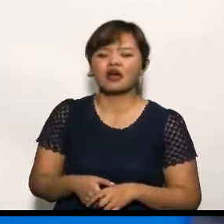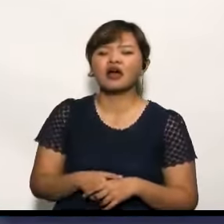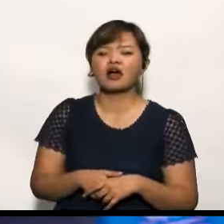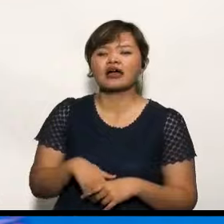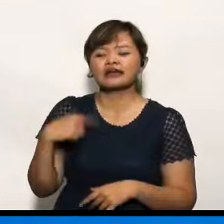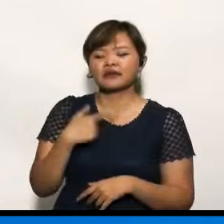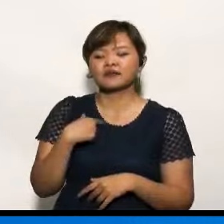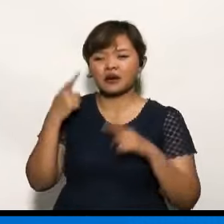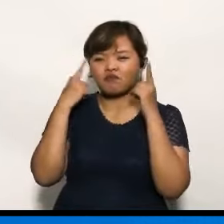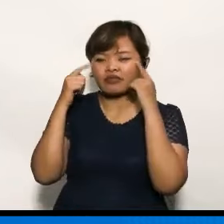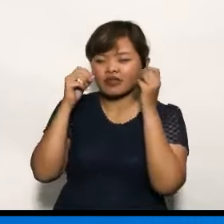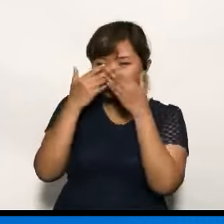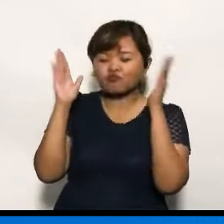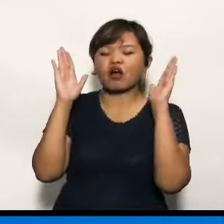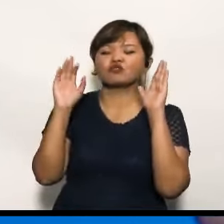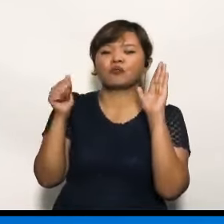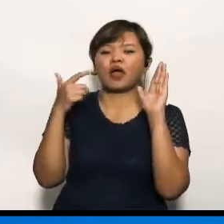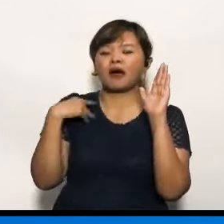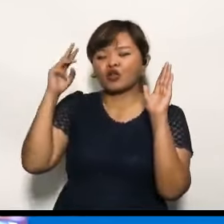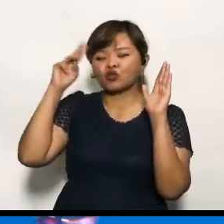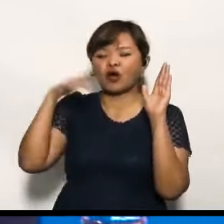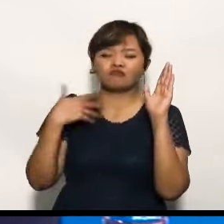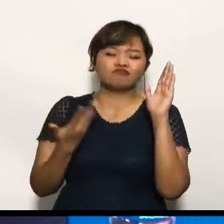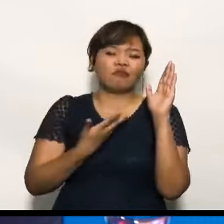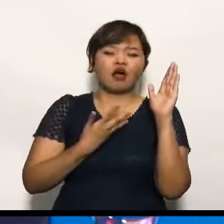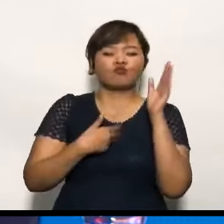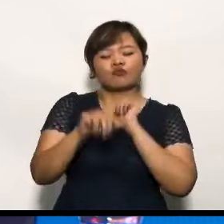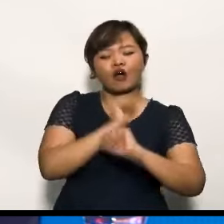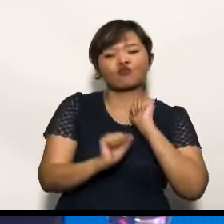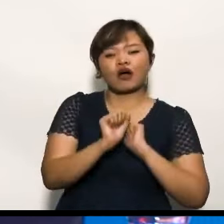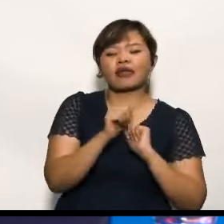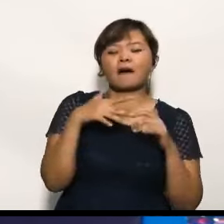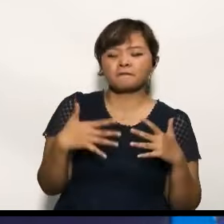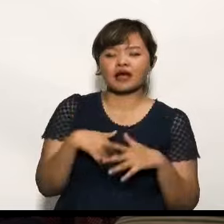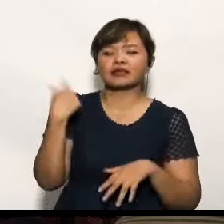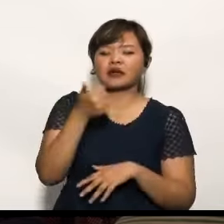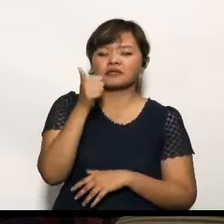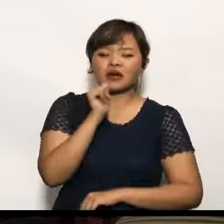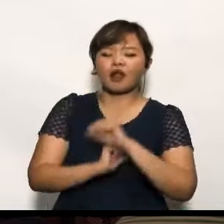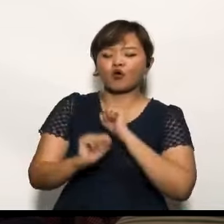saat kita membuka mata kita, Tuhan mau untuk kita melakukan sesuatu perubahan.